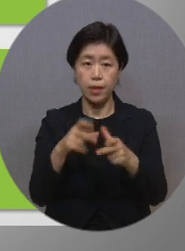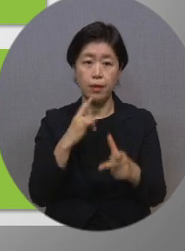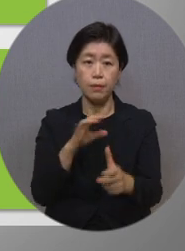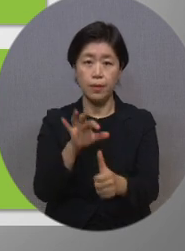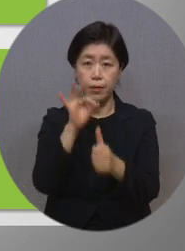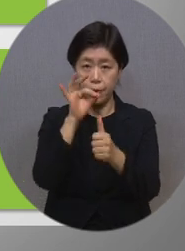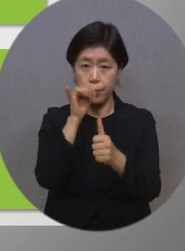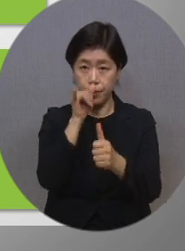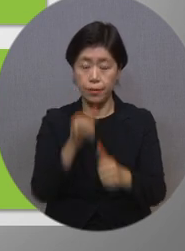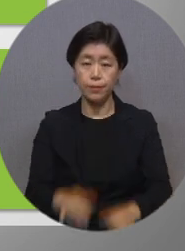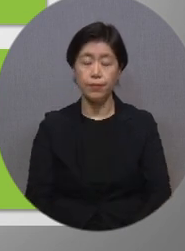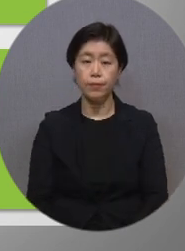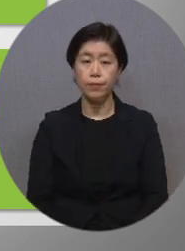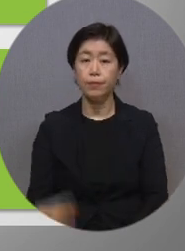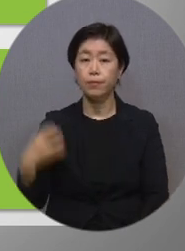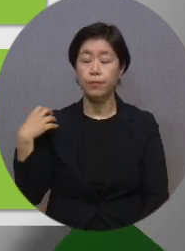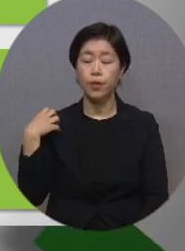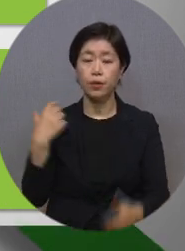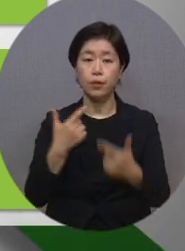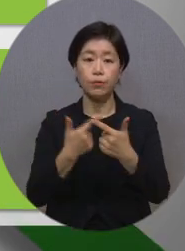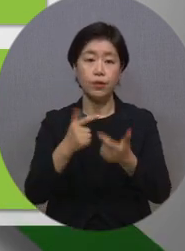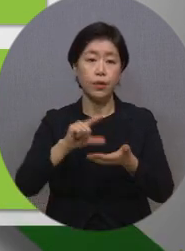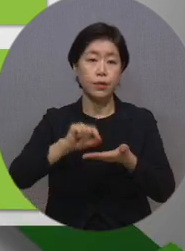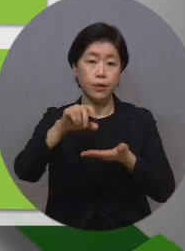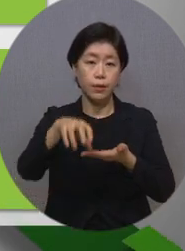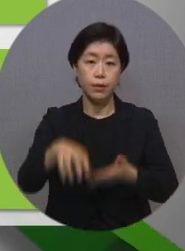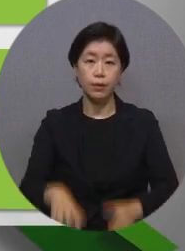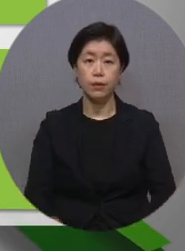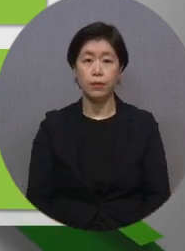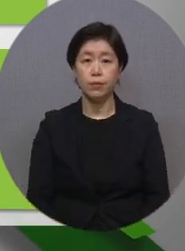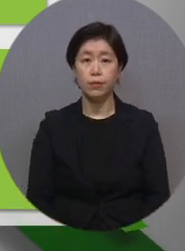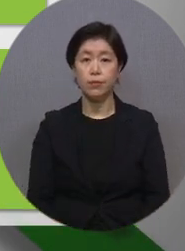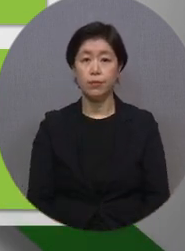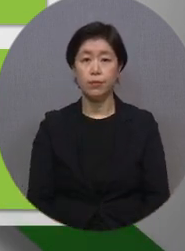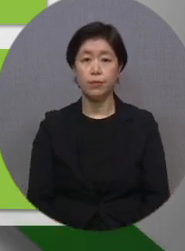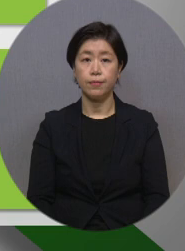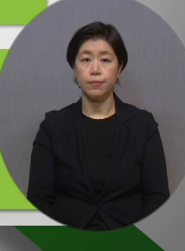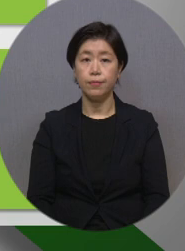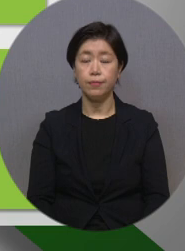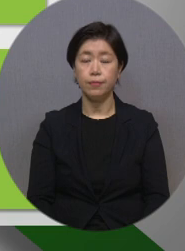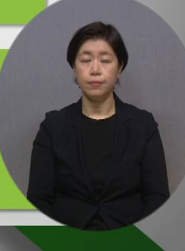장애인만 채용하며 담당 지사는 부산지사입니다.